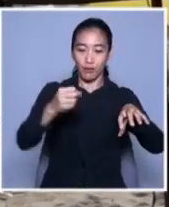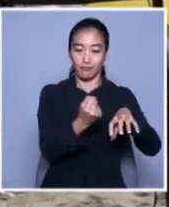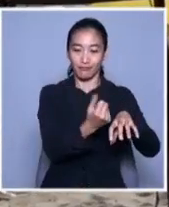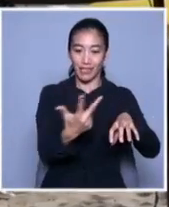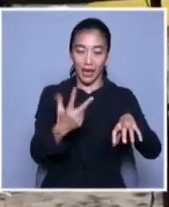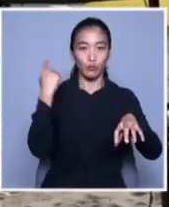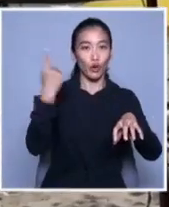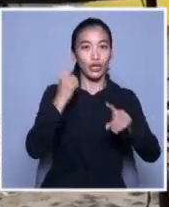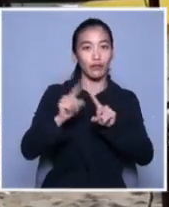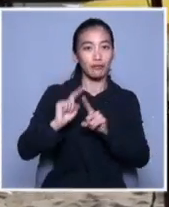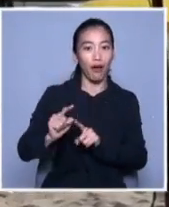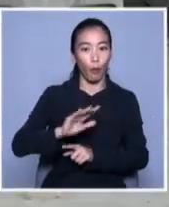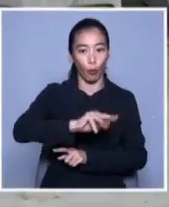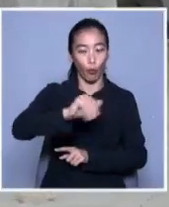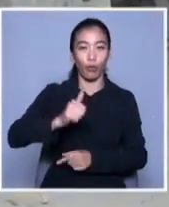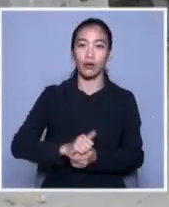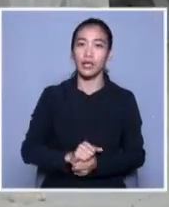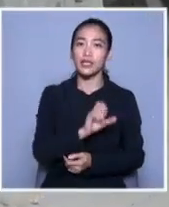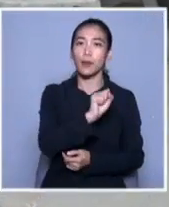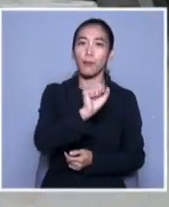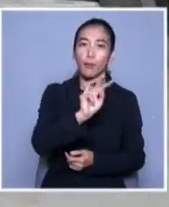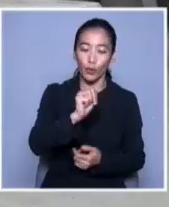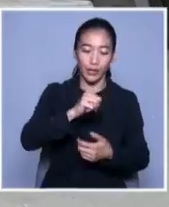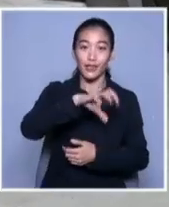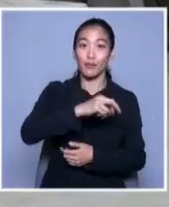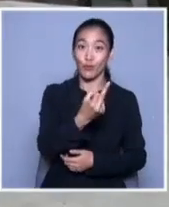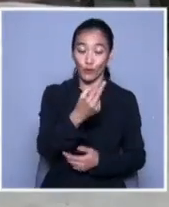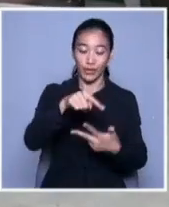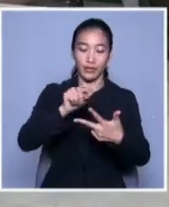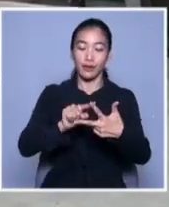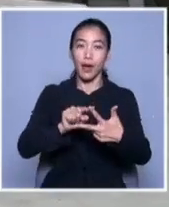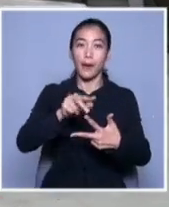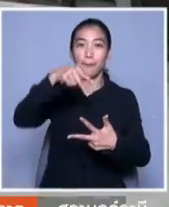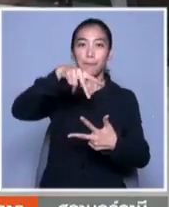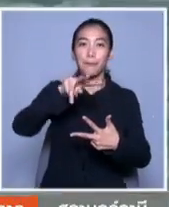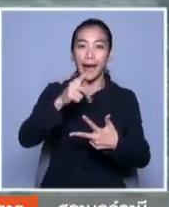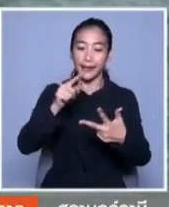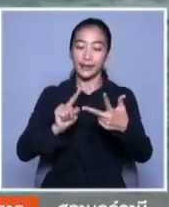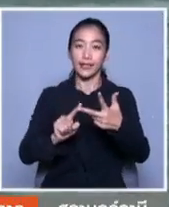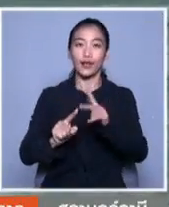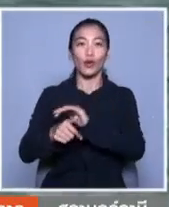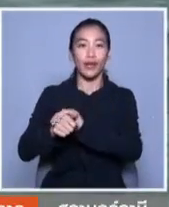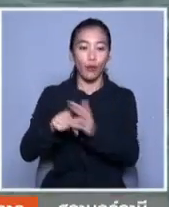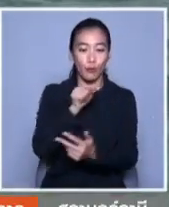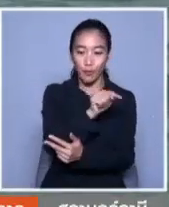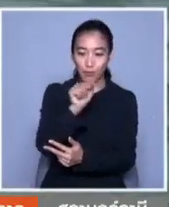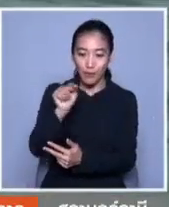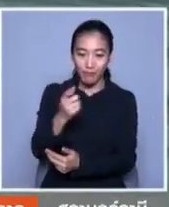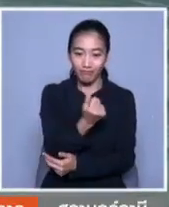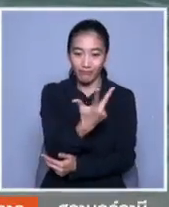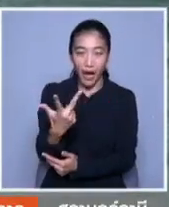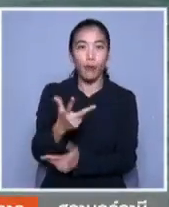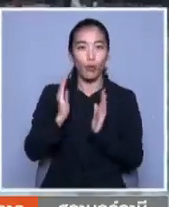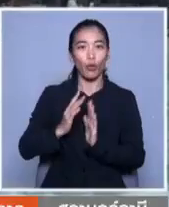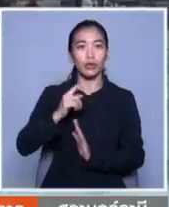ไม่ว่าจะเป็นเกาะสมุยเกาะพะงันและเกาะเต่าสถานการณ์เริ่มดีขึ้นค่ะนักท่องเที่ยวชาวไทยตอนนี้เดินทางท่องเที่ยวมากขึ้น